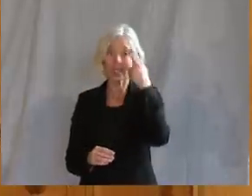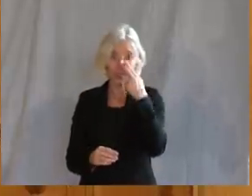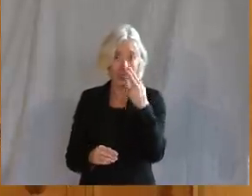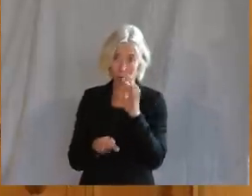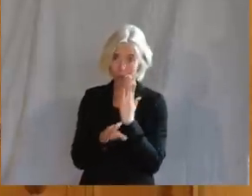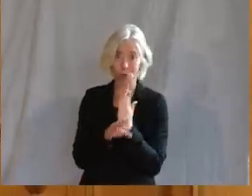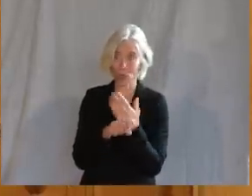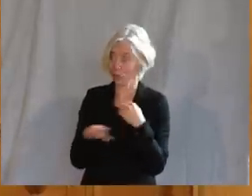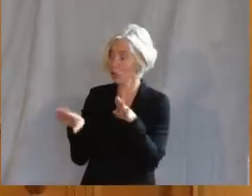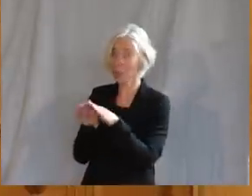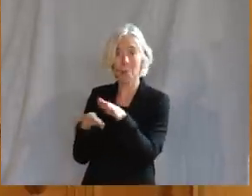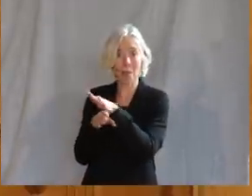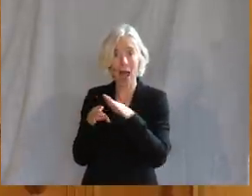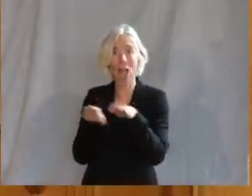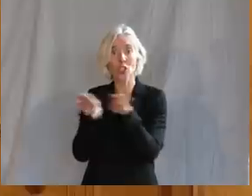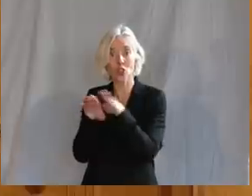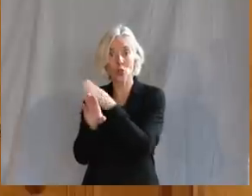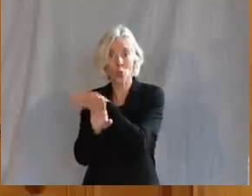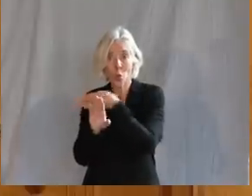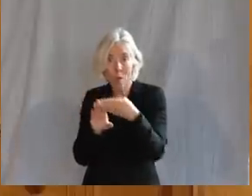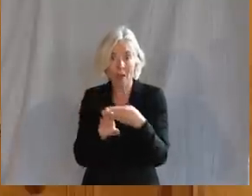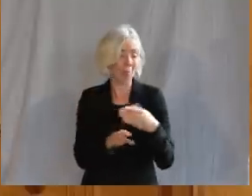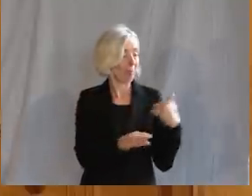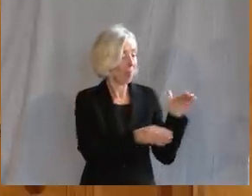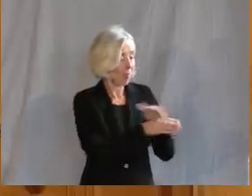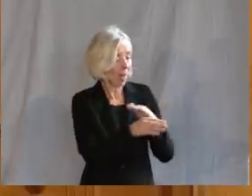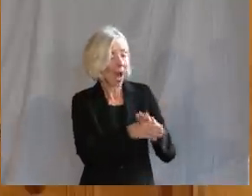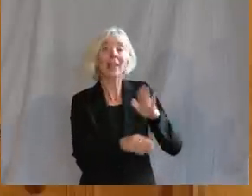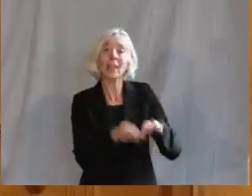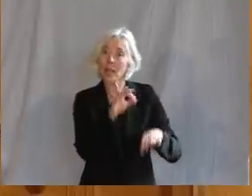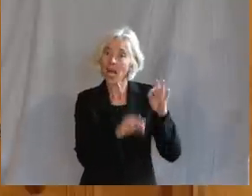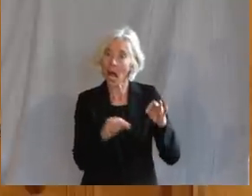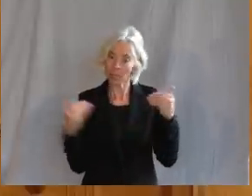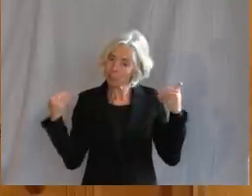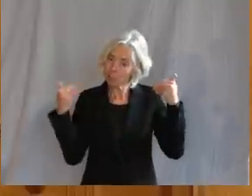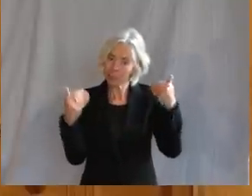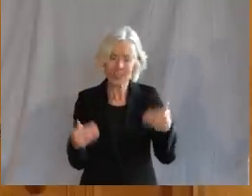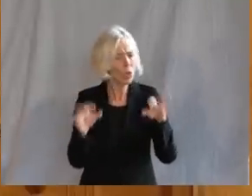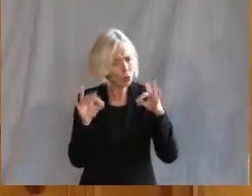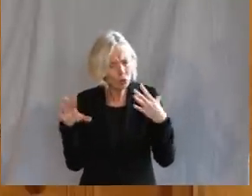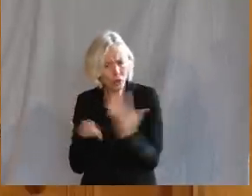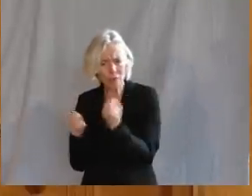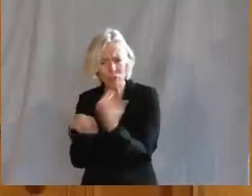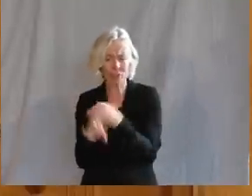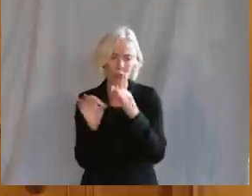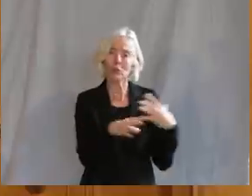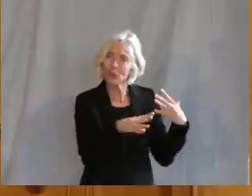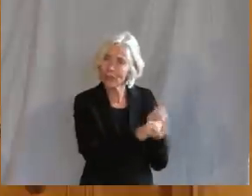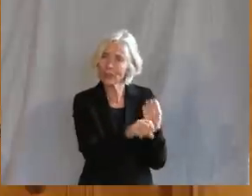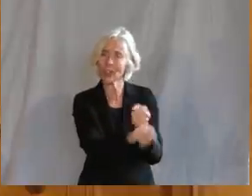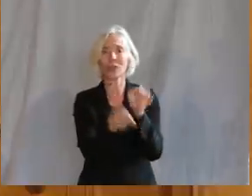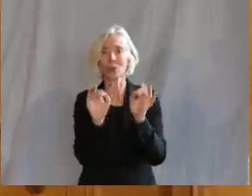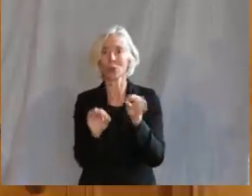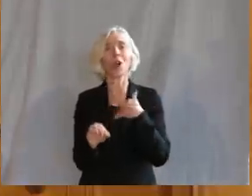letzten Wochen und Monaten die Herausforderungen bisher ganz gut gemeistert. Dafür darf ich mich auch noch mal herzlich bei allen